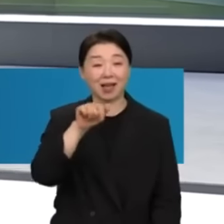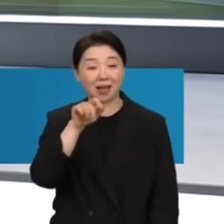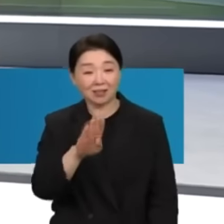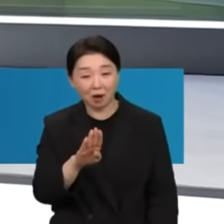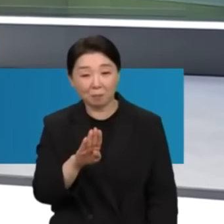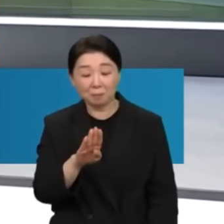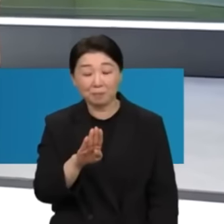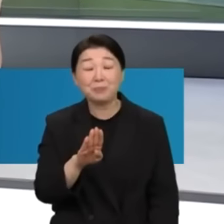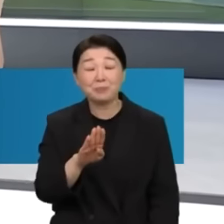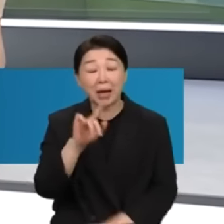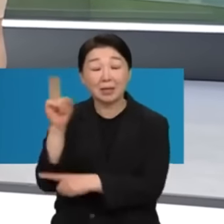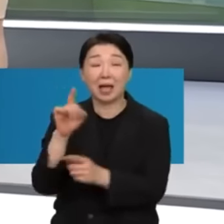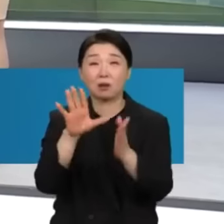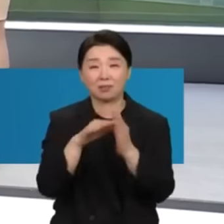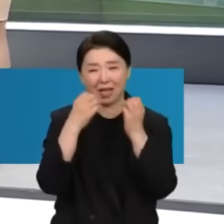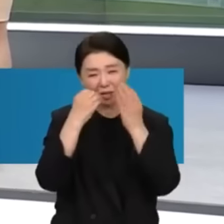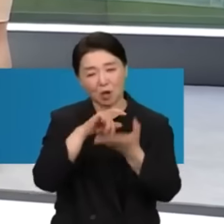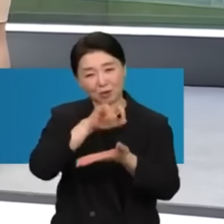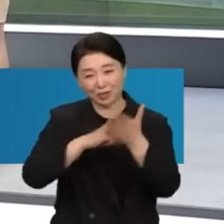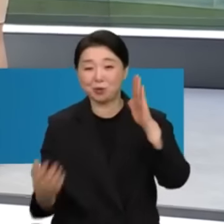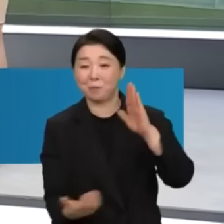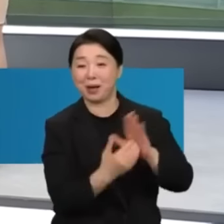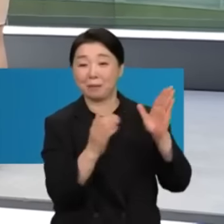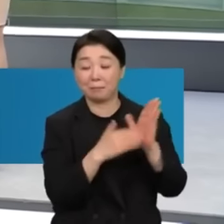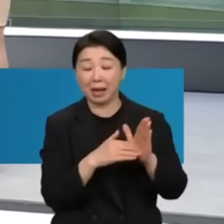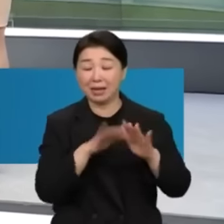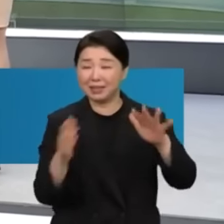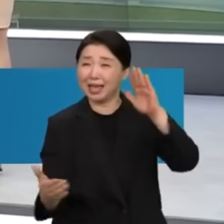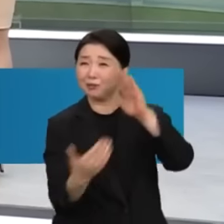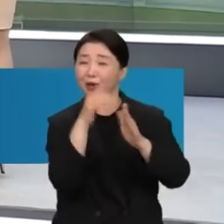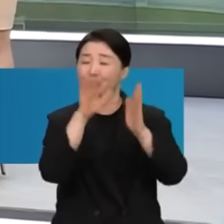안타 신기록을 세웠는데 나의 전성기는